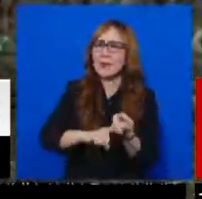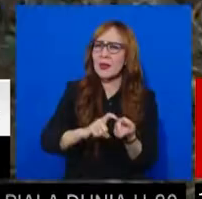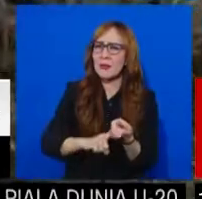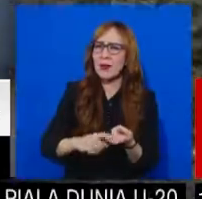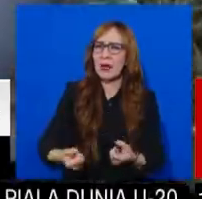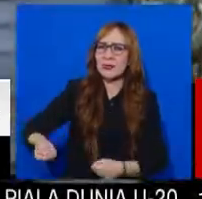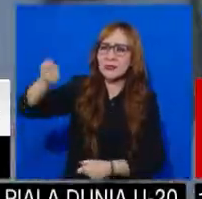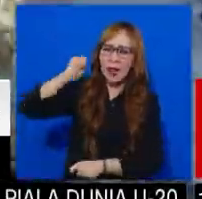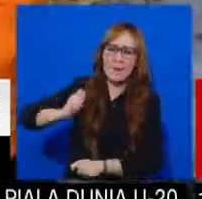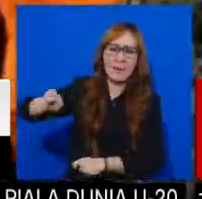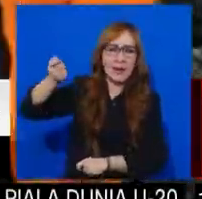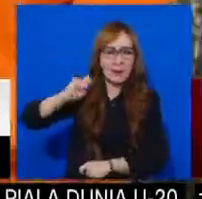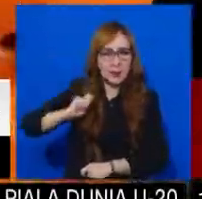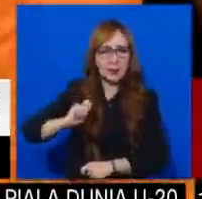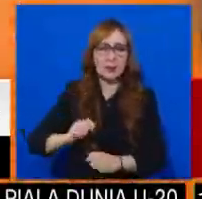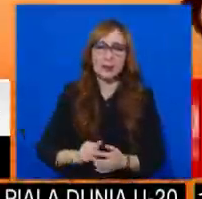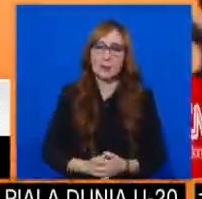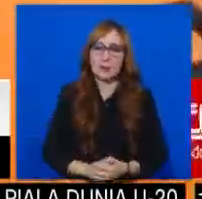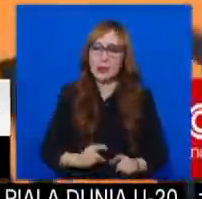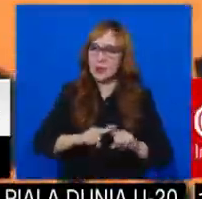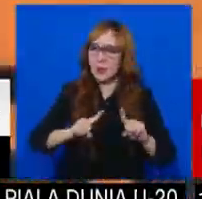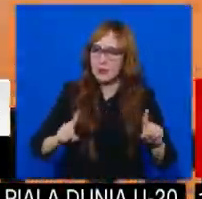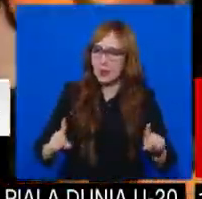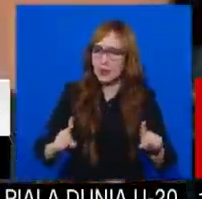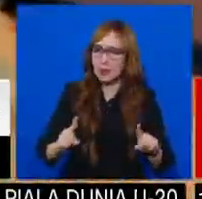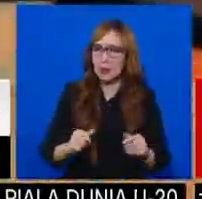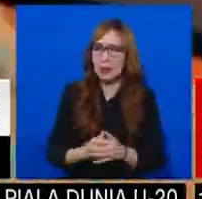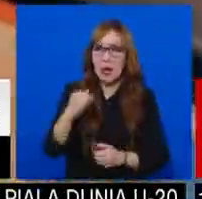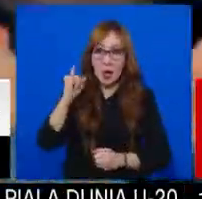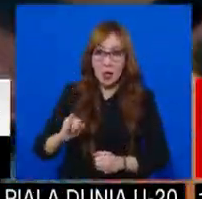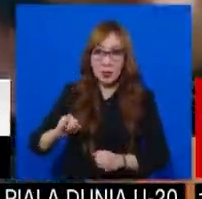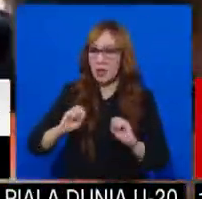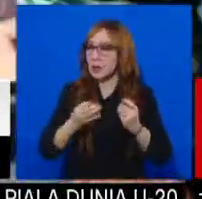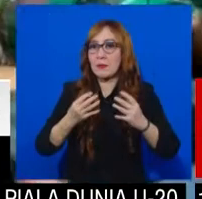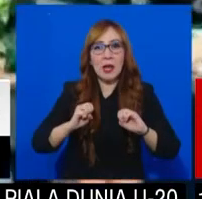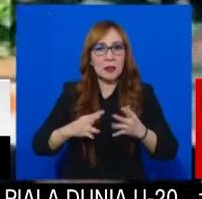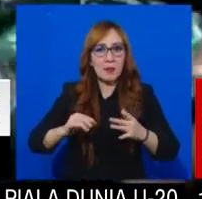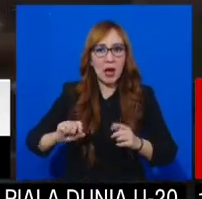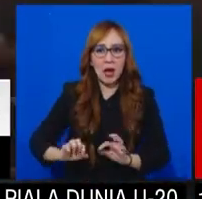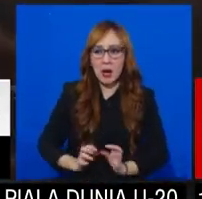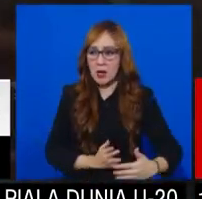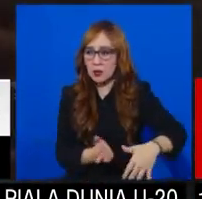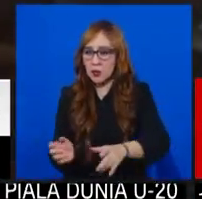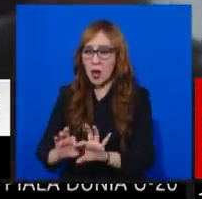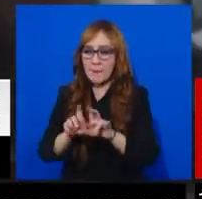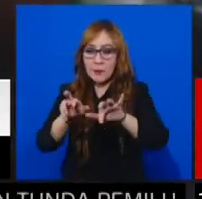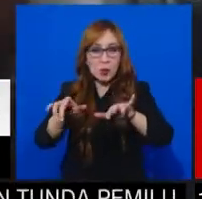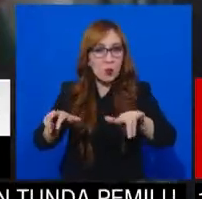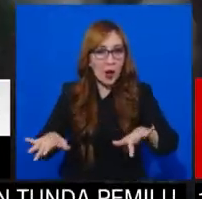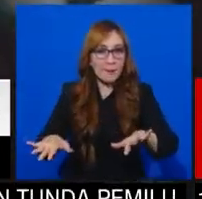berada di lingkungan pesantren. Namun naas, ketika mandi, air sungai tiba-tiba meluap hingga akhirnya menyeret ke